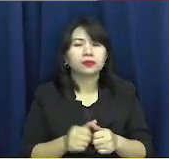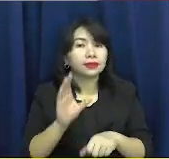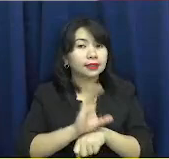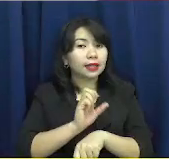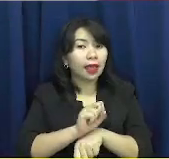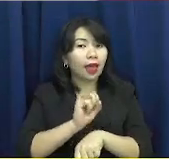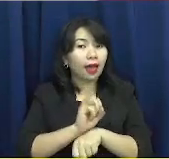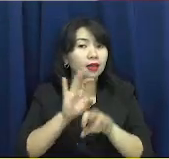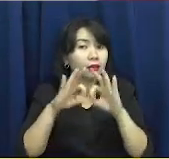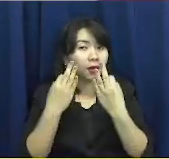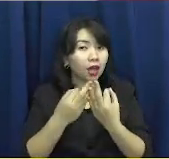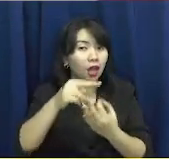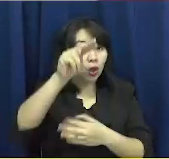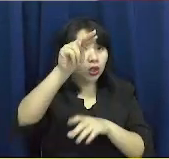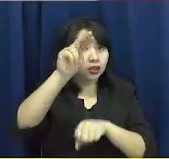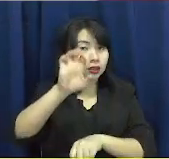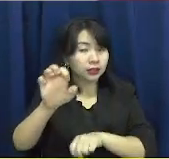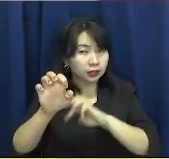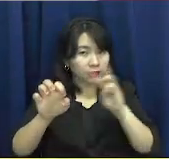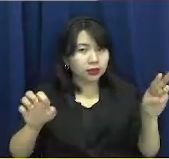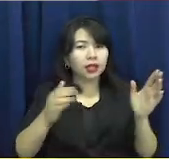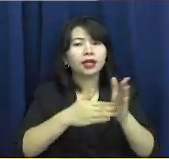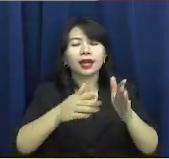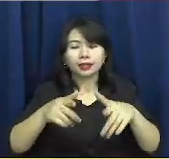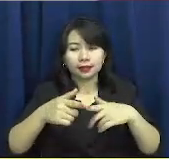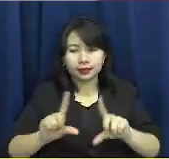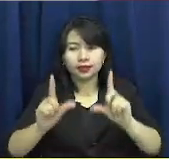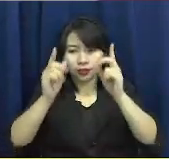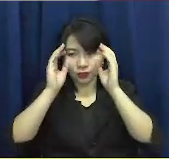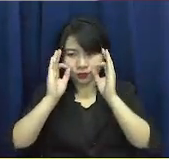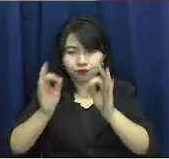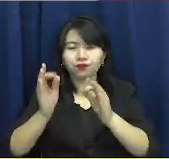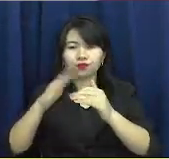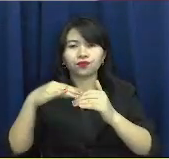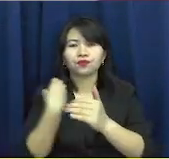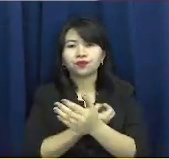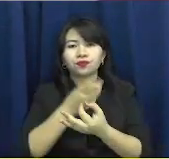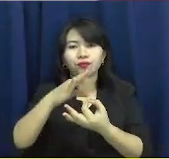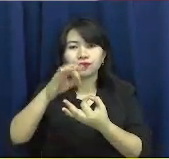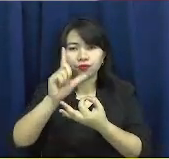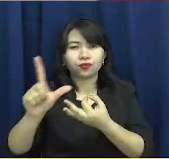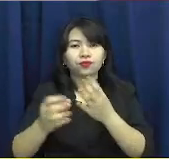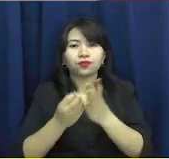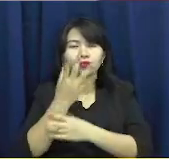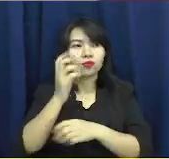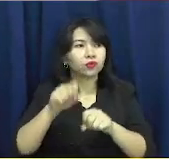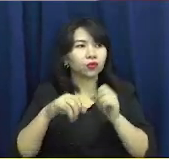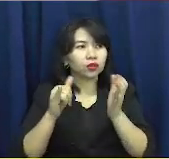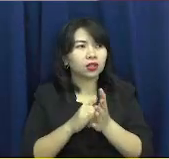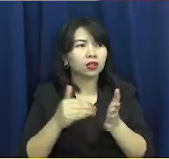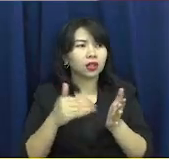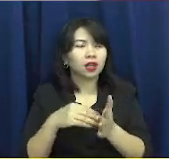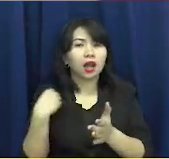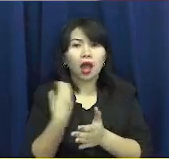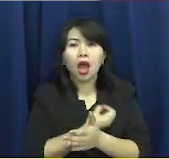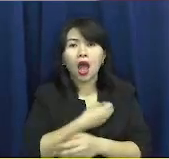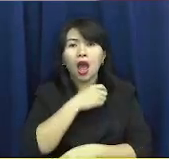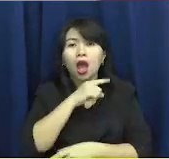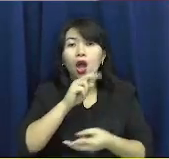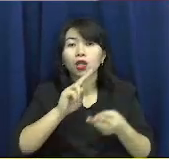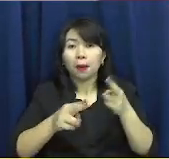family, North, South, East, West Corner, let's focus on our spiritual growth so that our